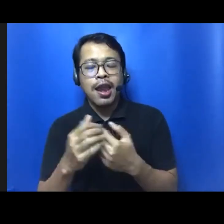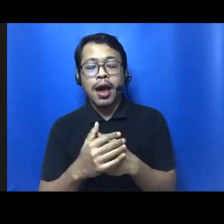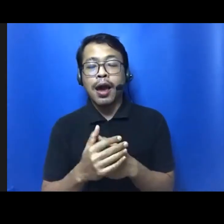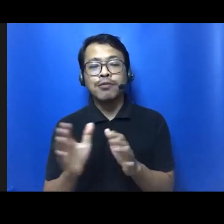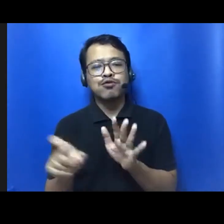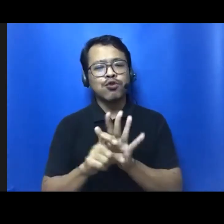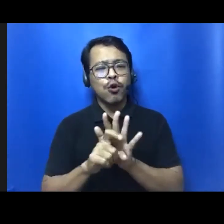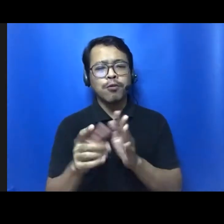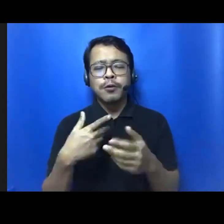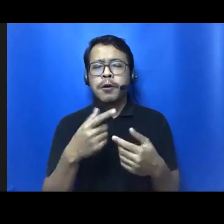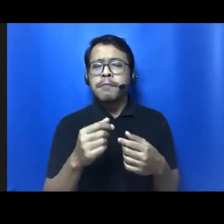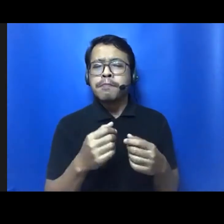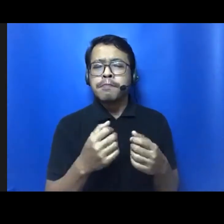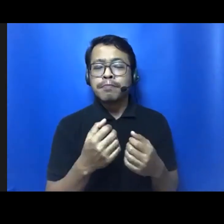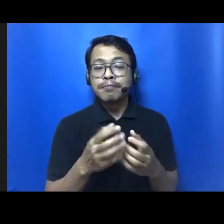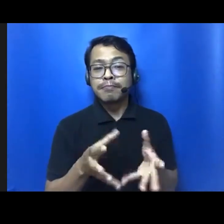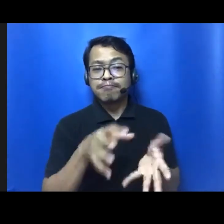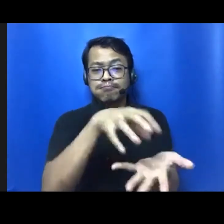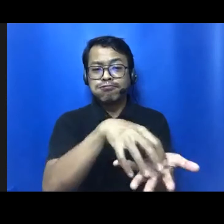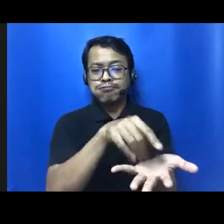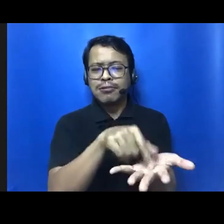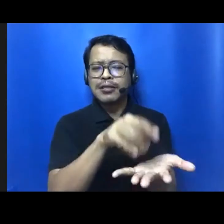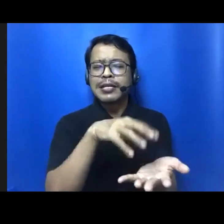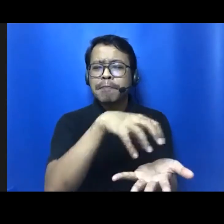khususnya di sektor formal, kita harus